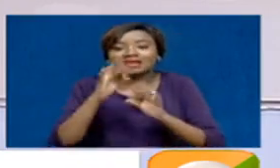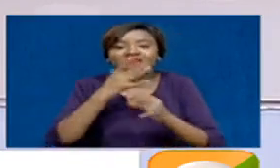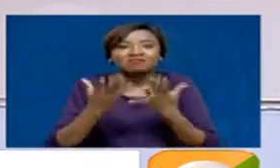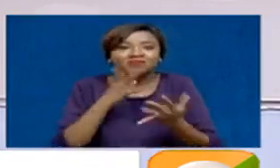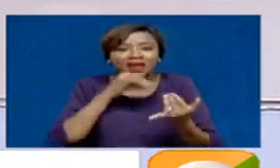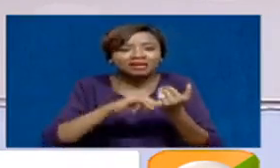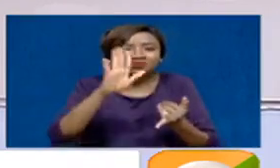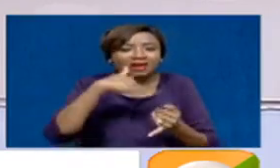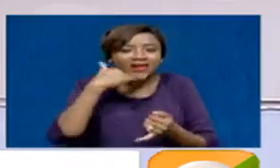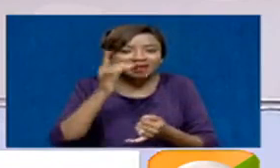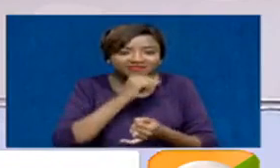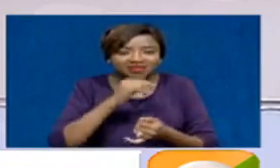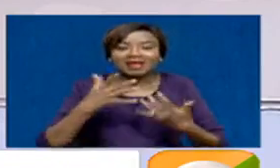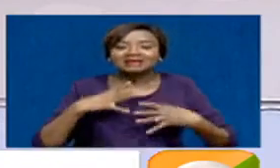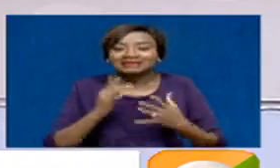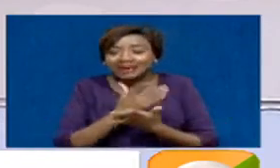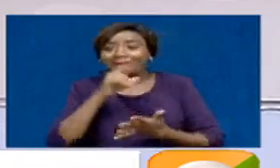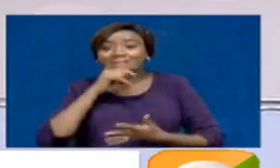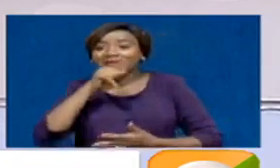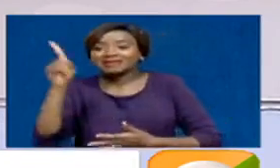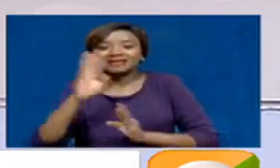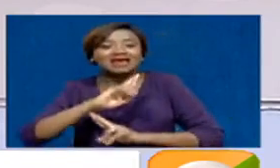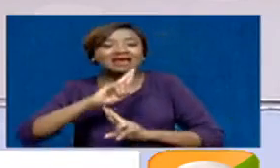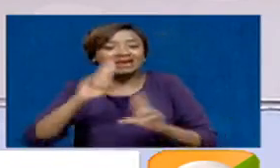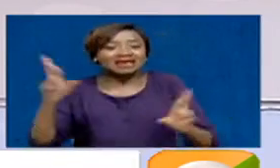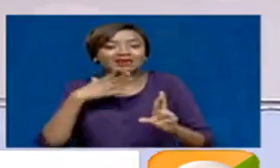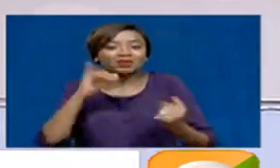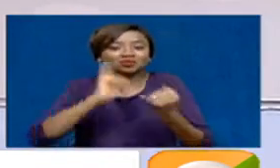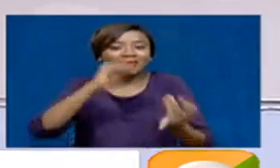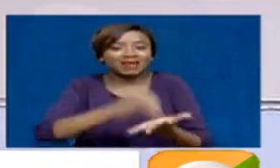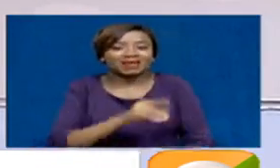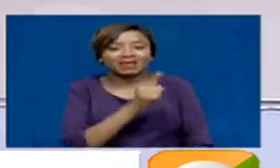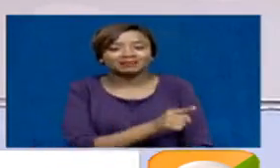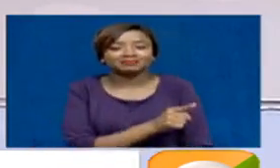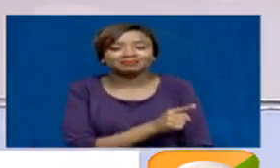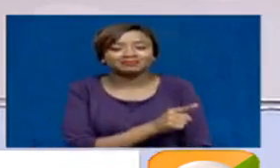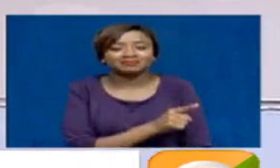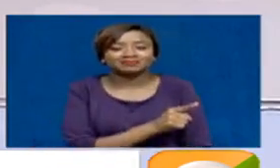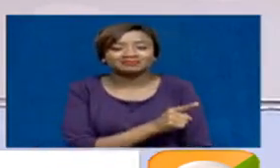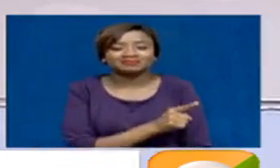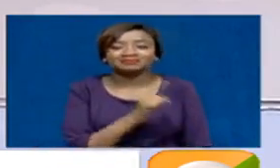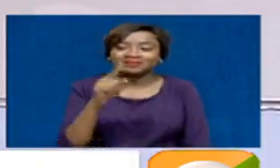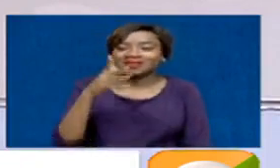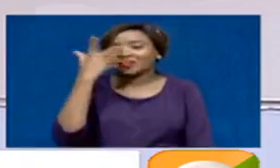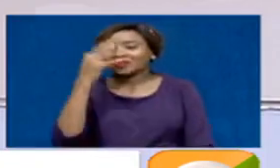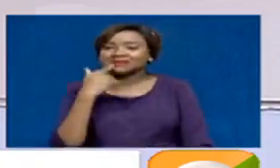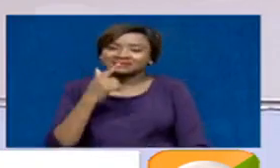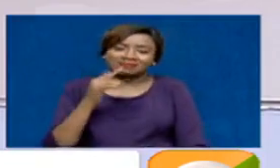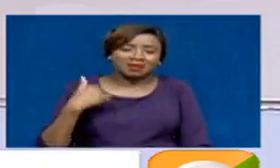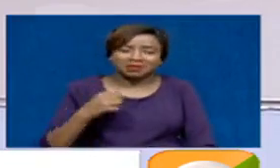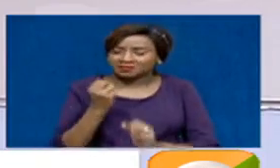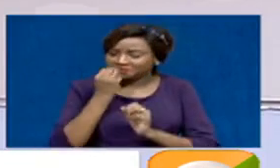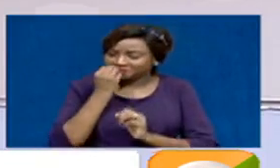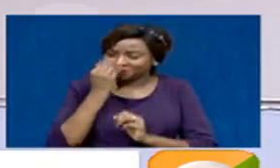ni mumeo, kuna wanaotaka kukurithi. Hata maiti haijazikwa, watajipendekeza wao ndio walikuwa marafiki